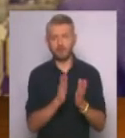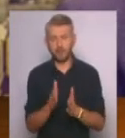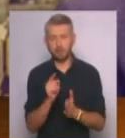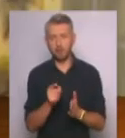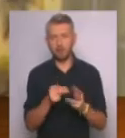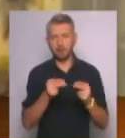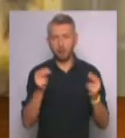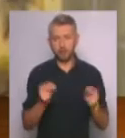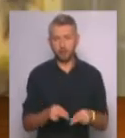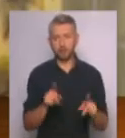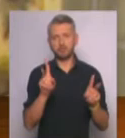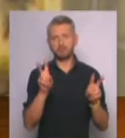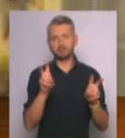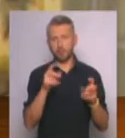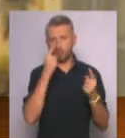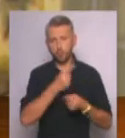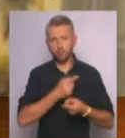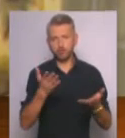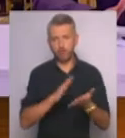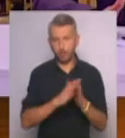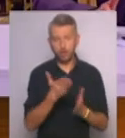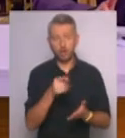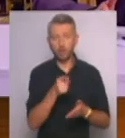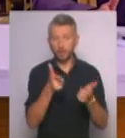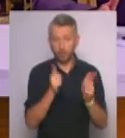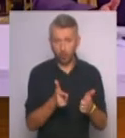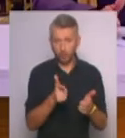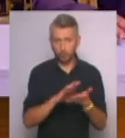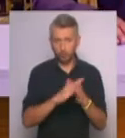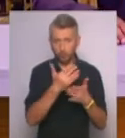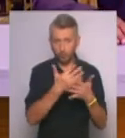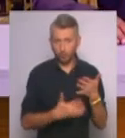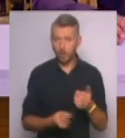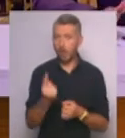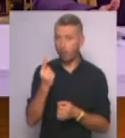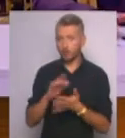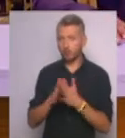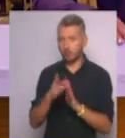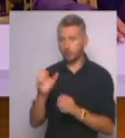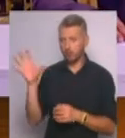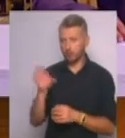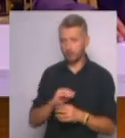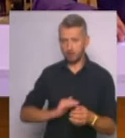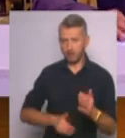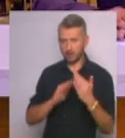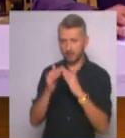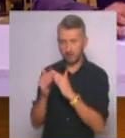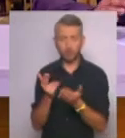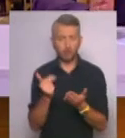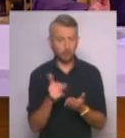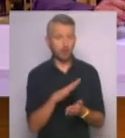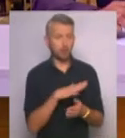заключення публічного договору. Якщо ви згодні з умовами. Одного на весь приватний сектор, правильно? Так, ми інформували про це